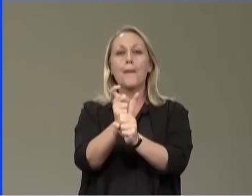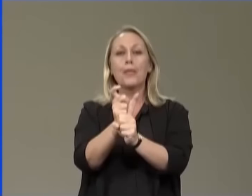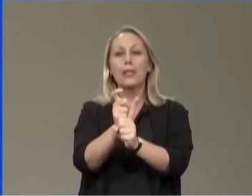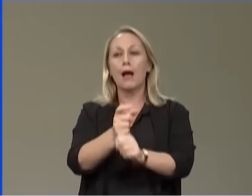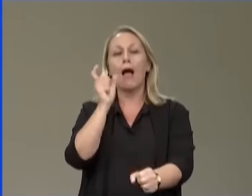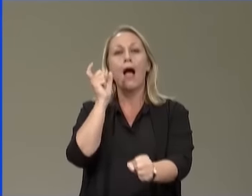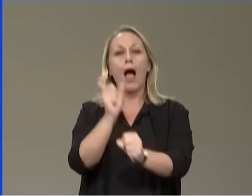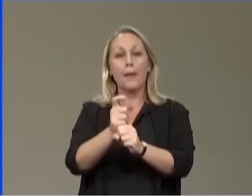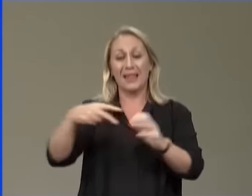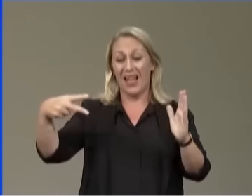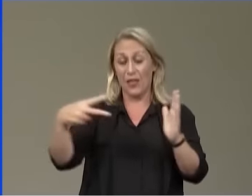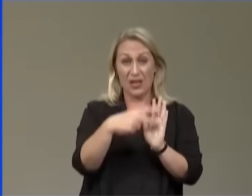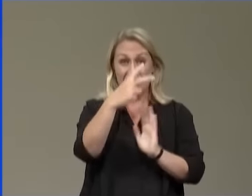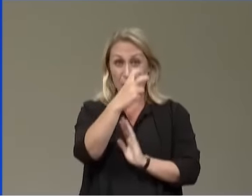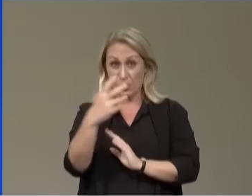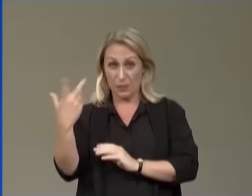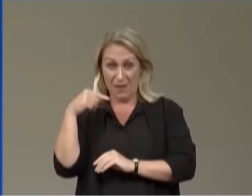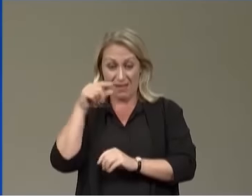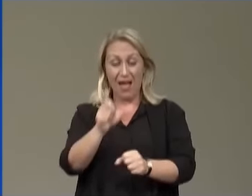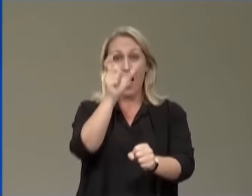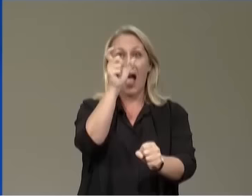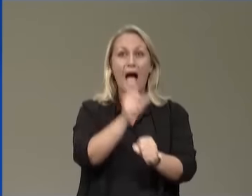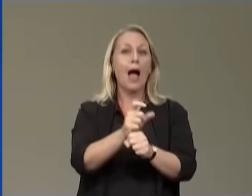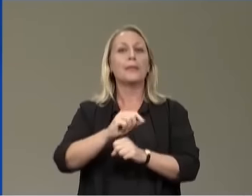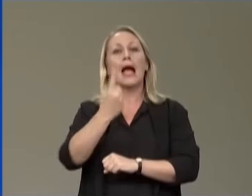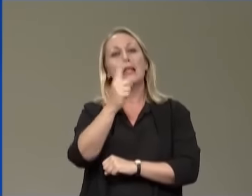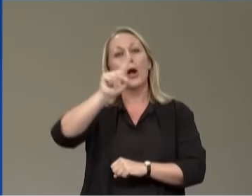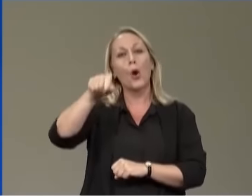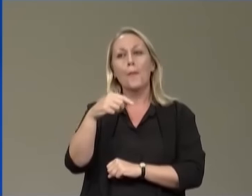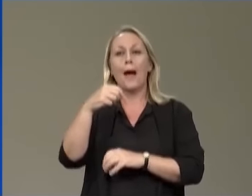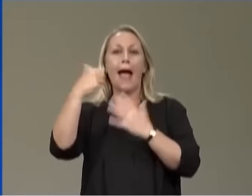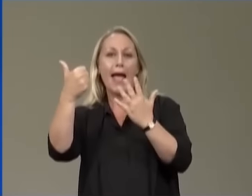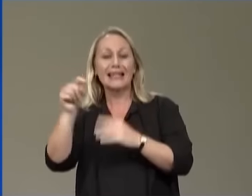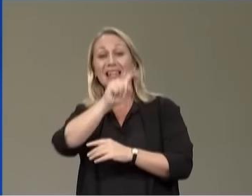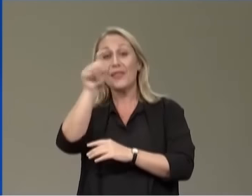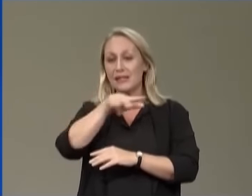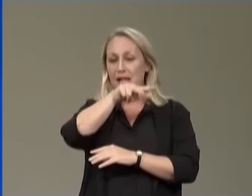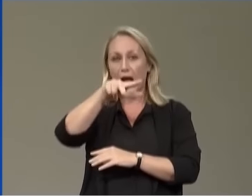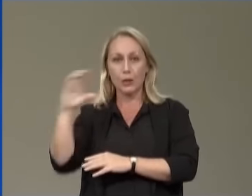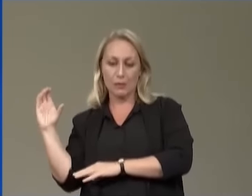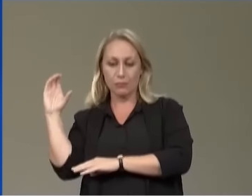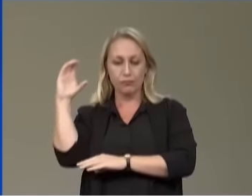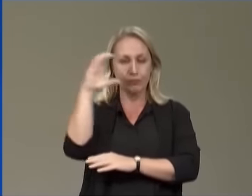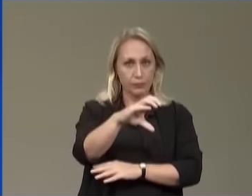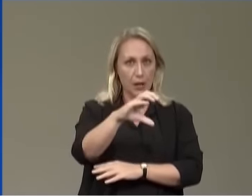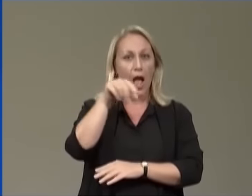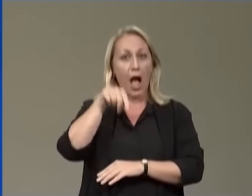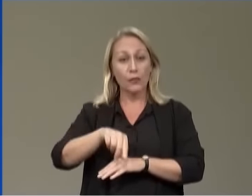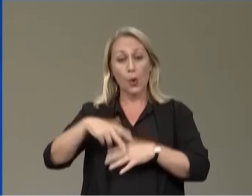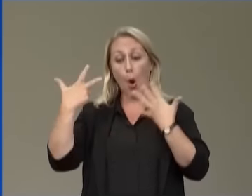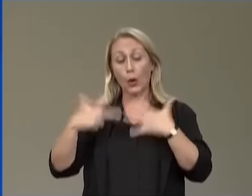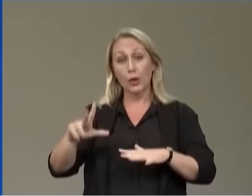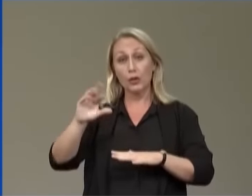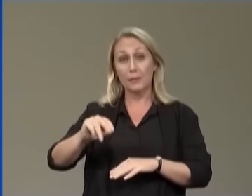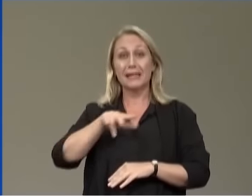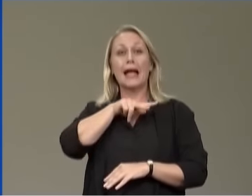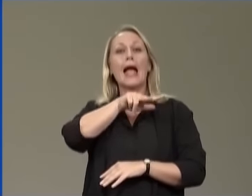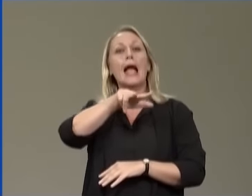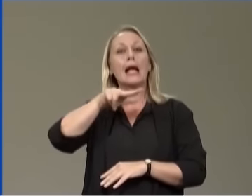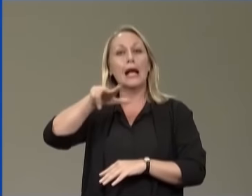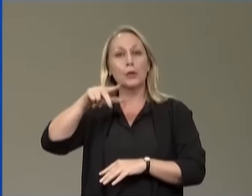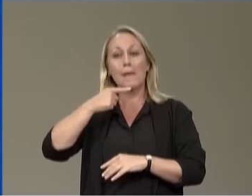το 2025 κάτι παραπάνω από 1,6 δις. Είναι αυξημένα κατά 850 εκατομμύρια σε